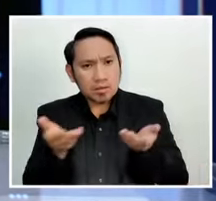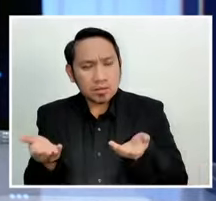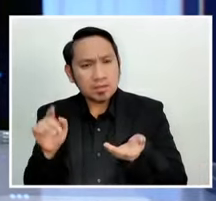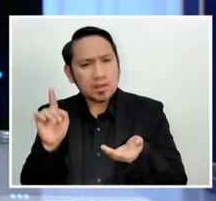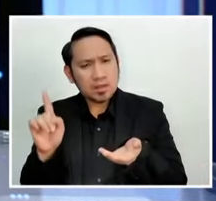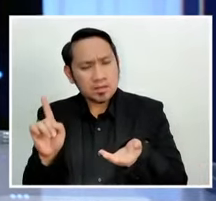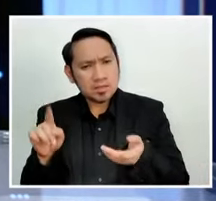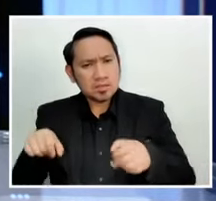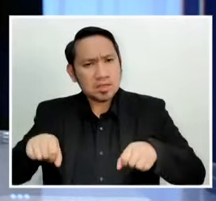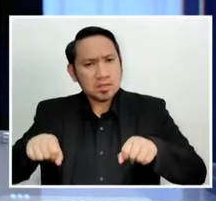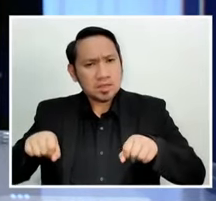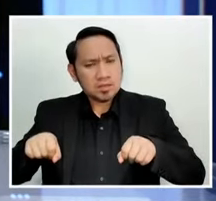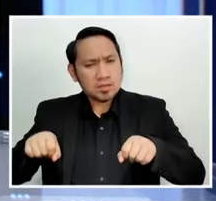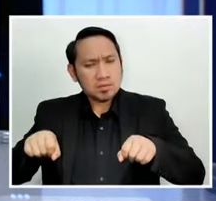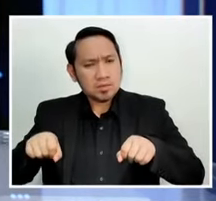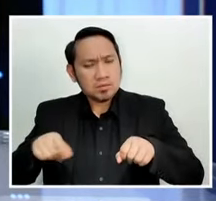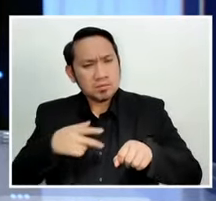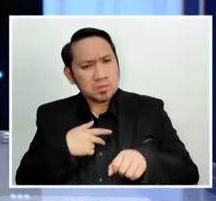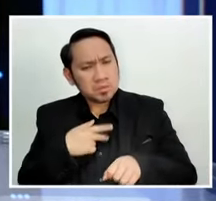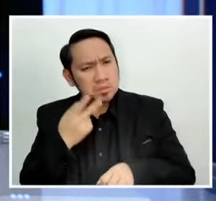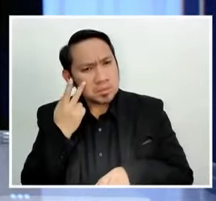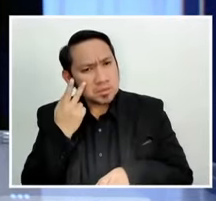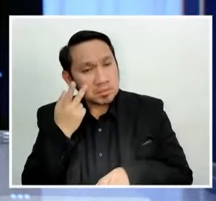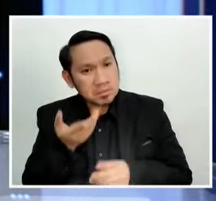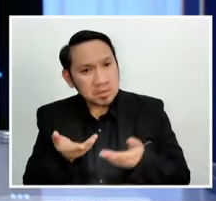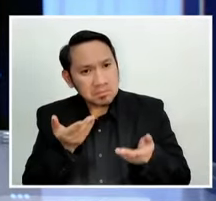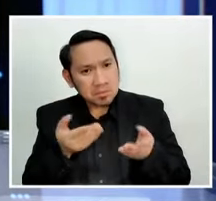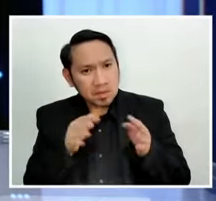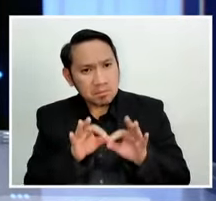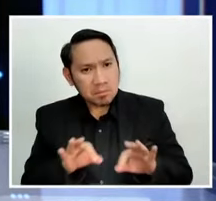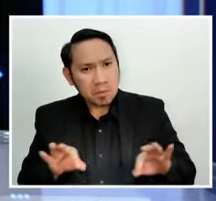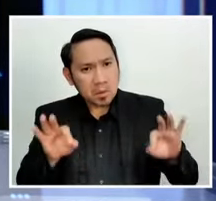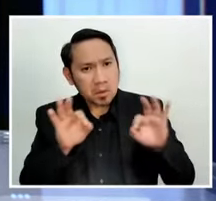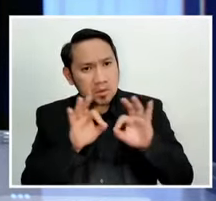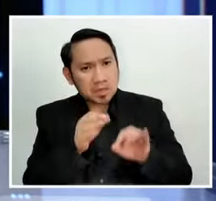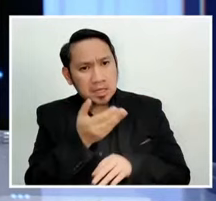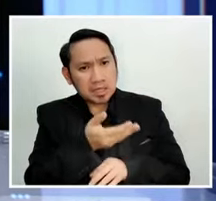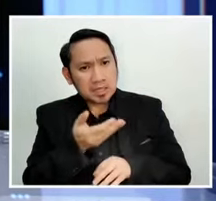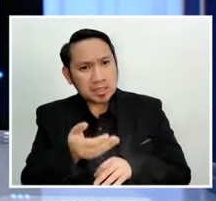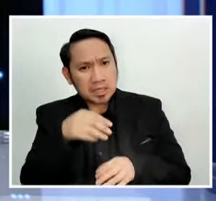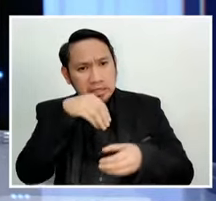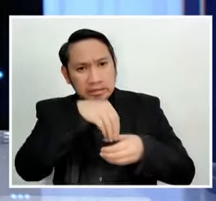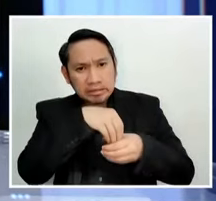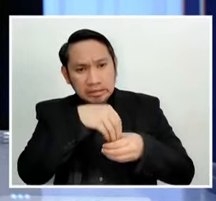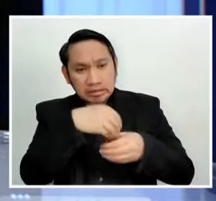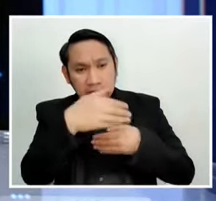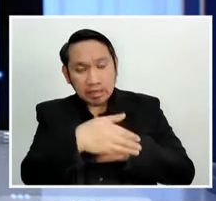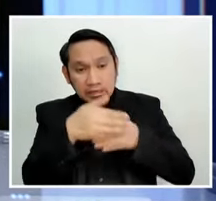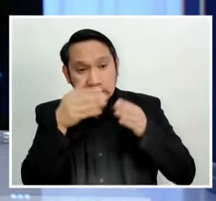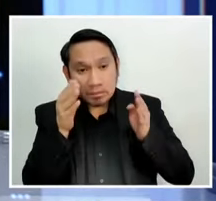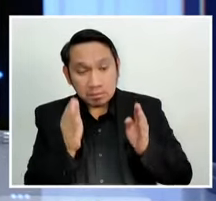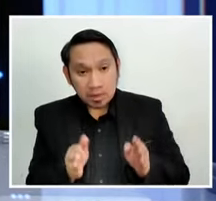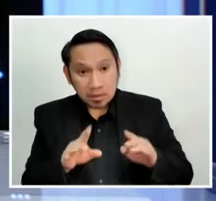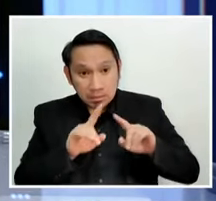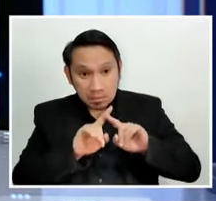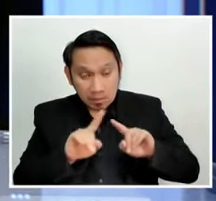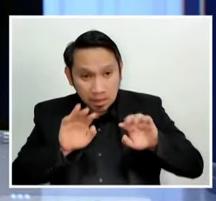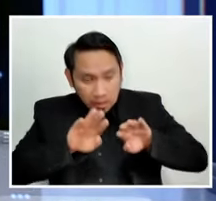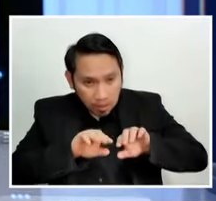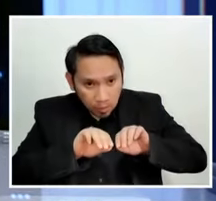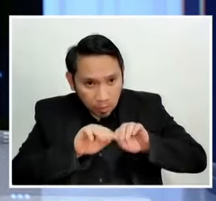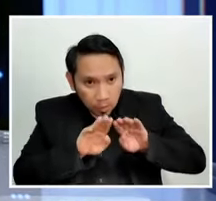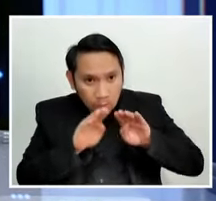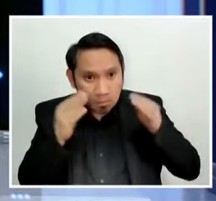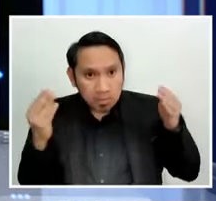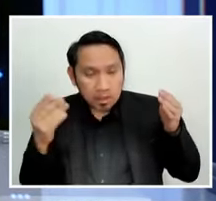driver. Matapos mapagkamalang importanteng bagay ang nasa loob ng kahon. Pero nang buksan, bangkay ng